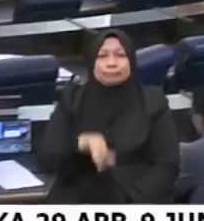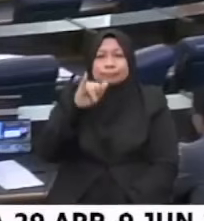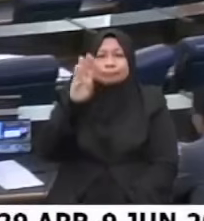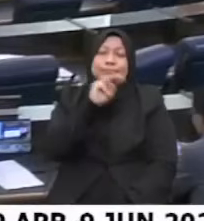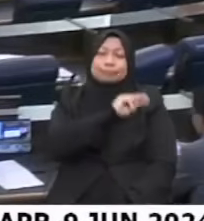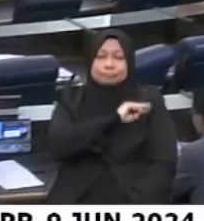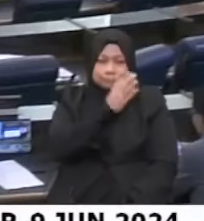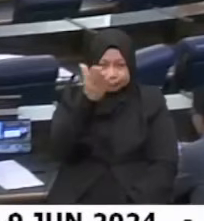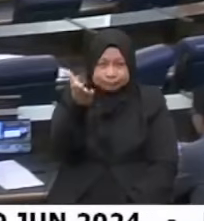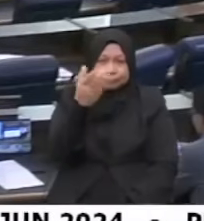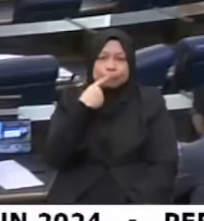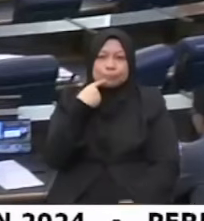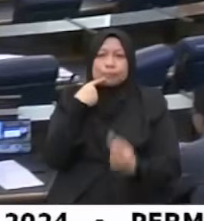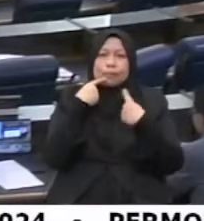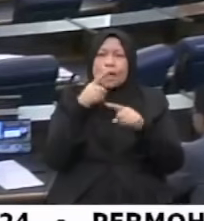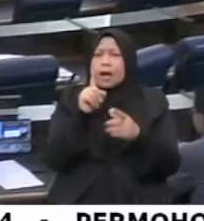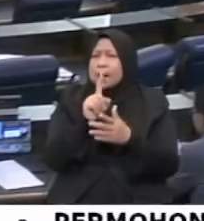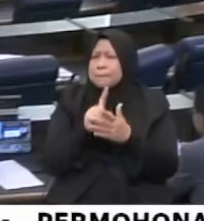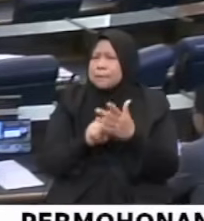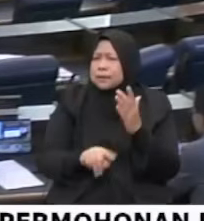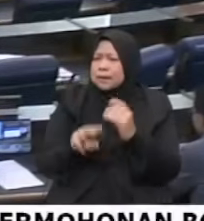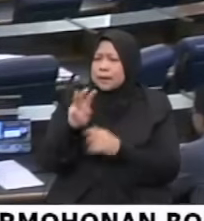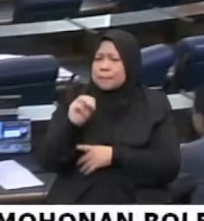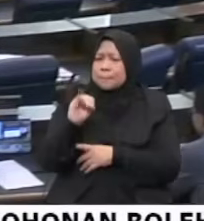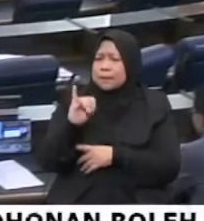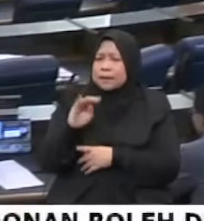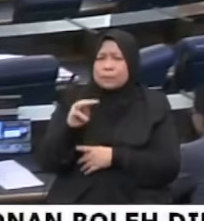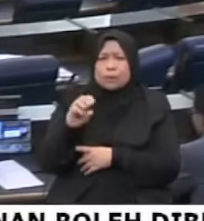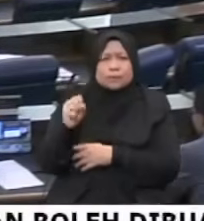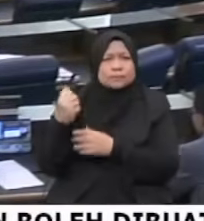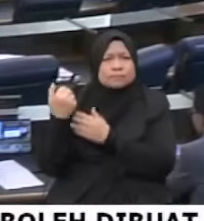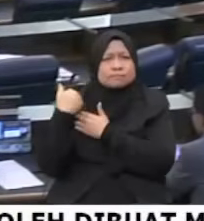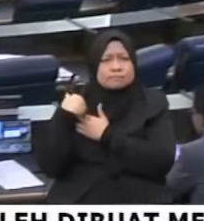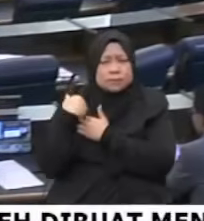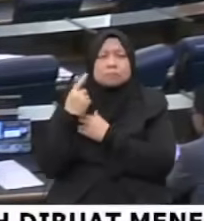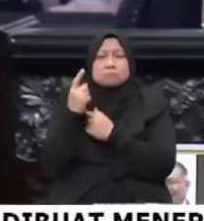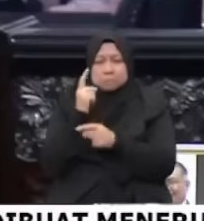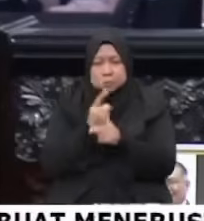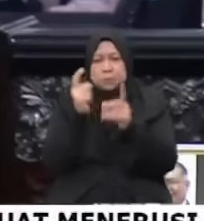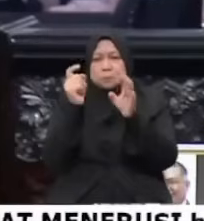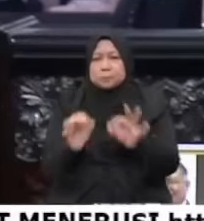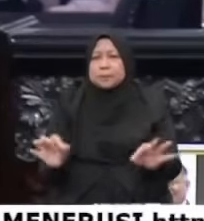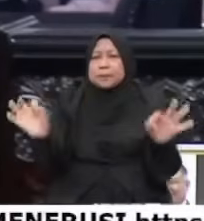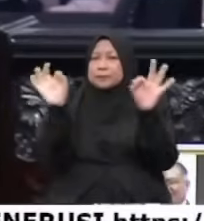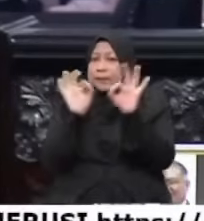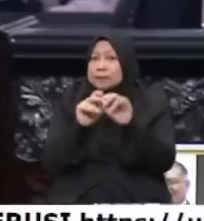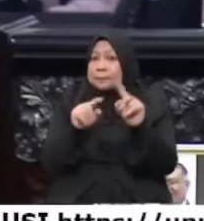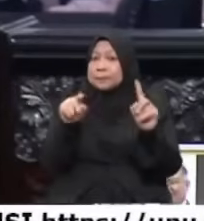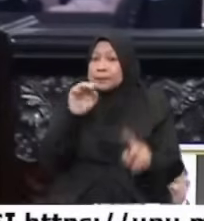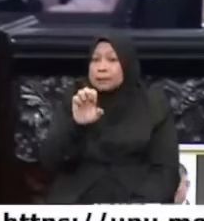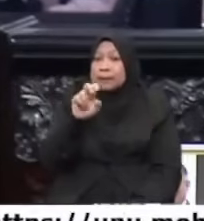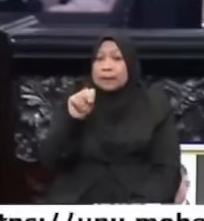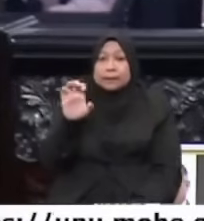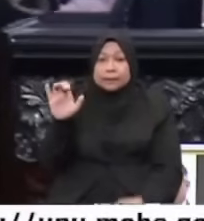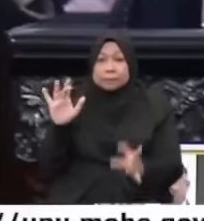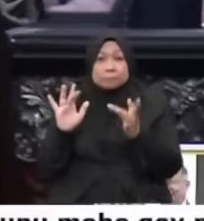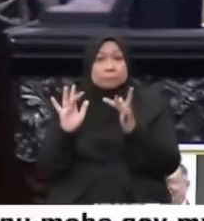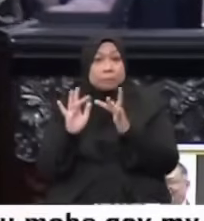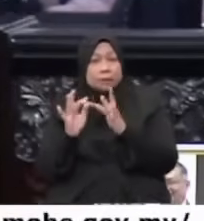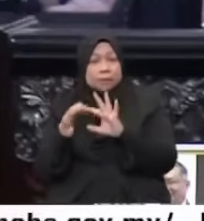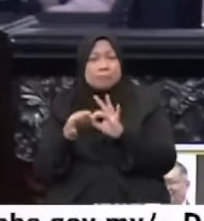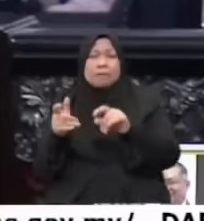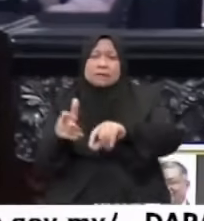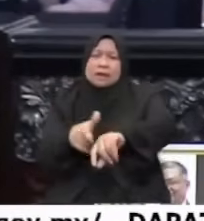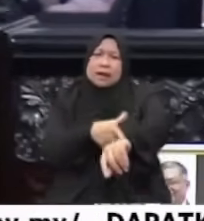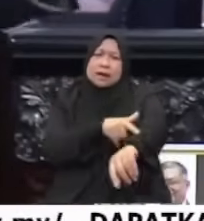yang dipertua apa yang mim peranan mimos memang penting tetapi e and rantaian e